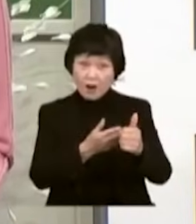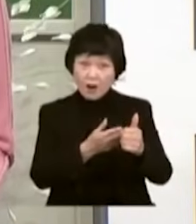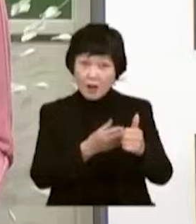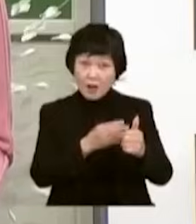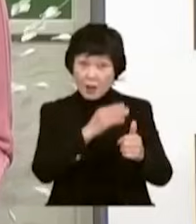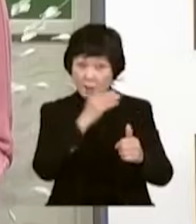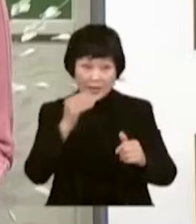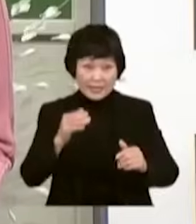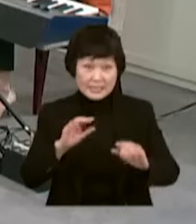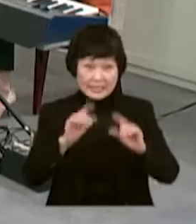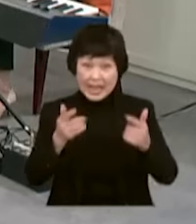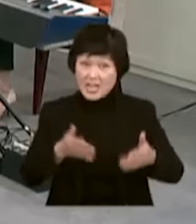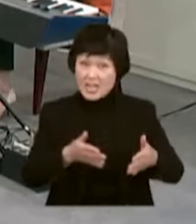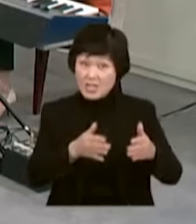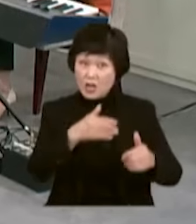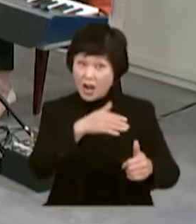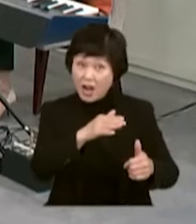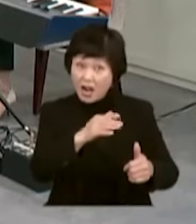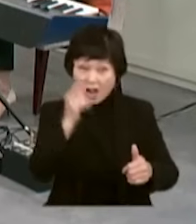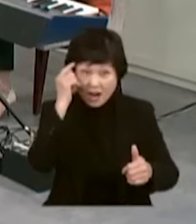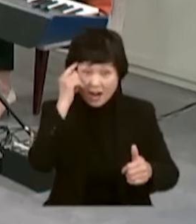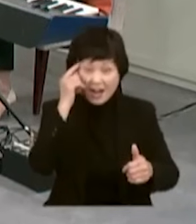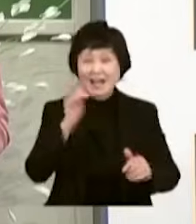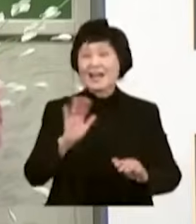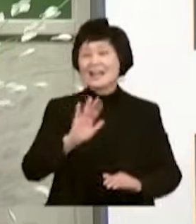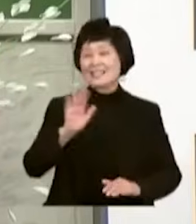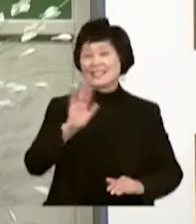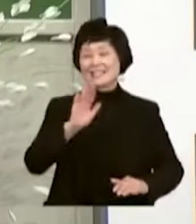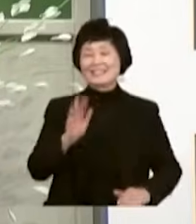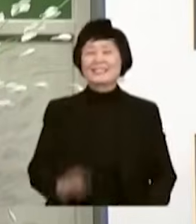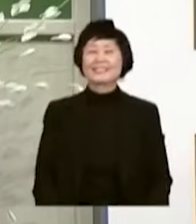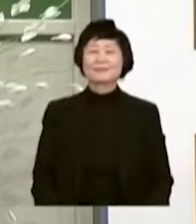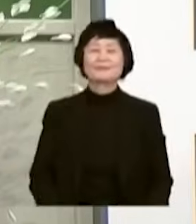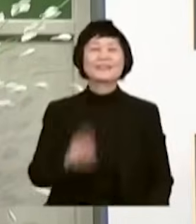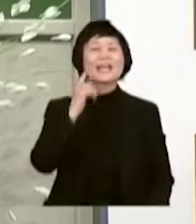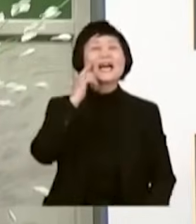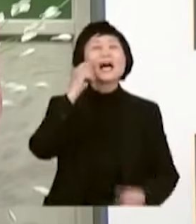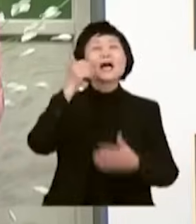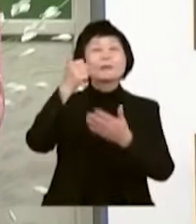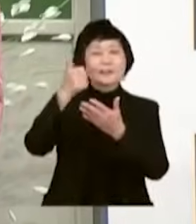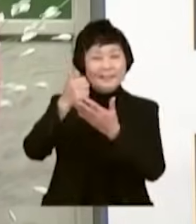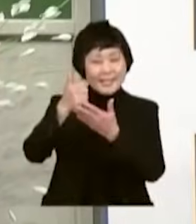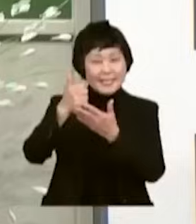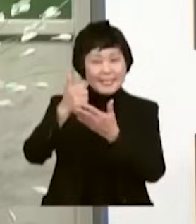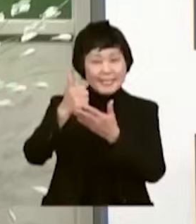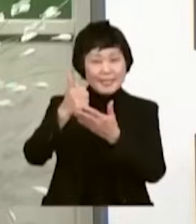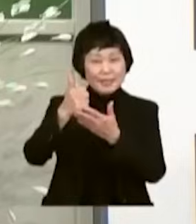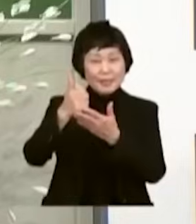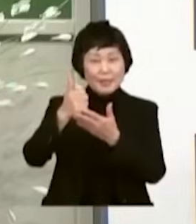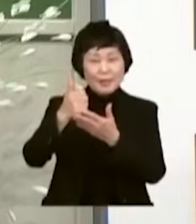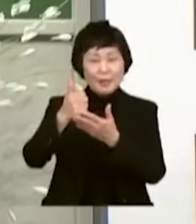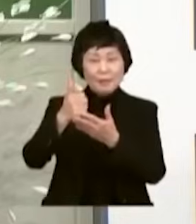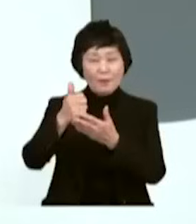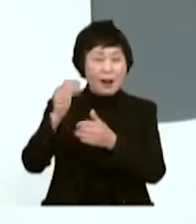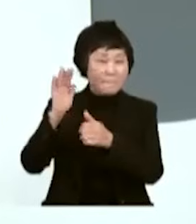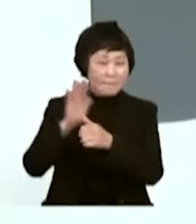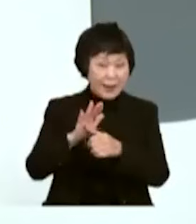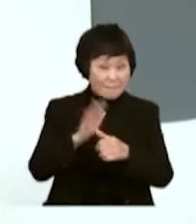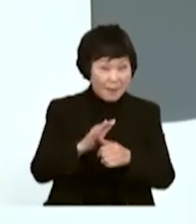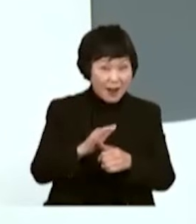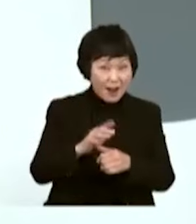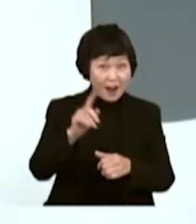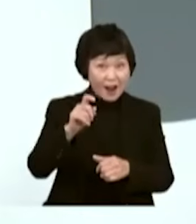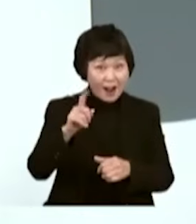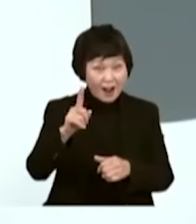가시려고 하셨나 봐요. 아이, 안 그래요. 안 그래. 우리 주성민 목사님은 네. 10전 11기시잖아요. 네.